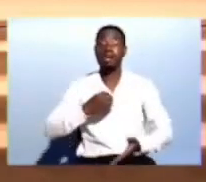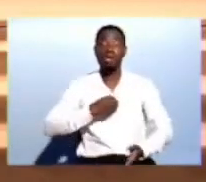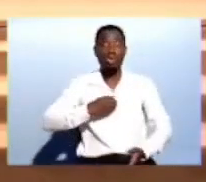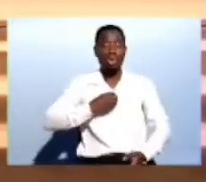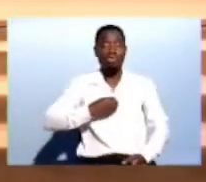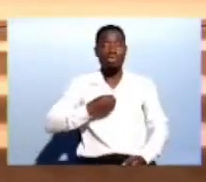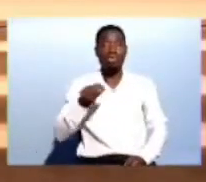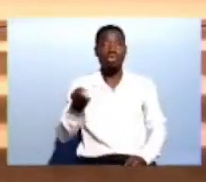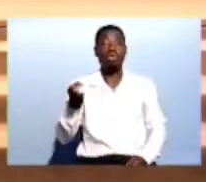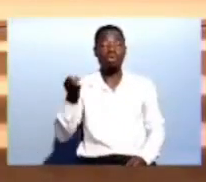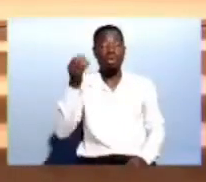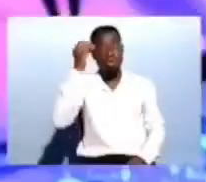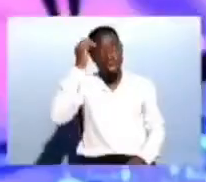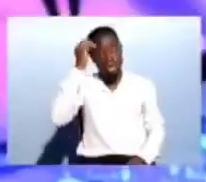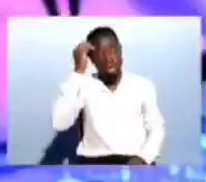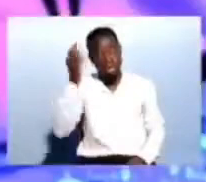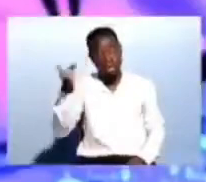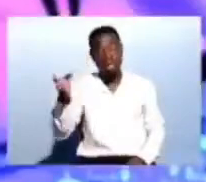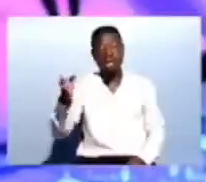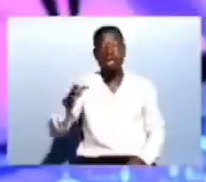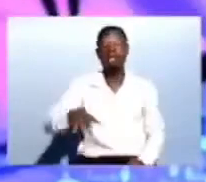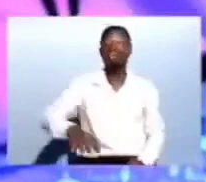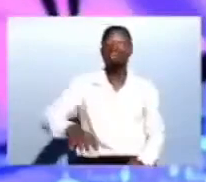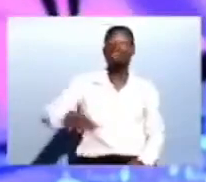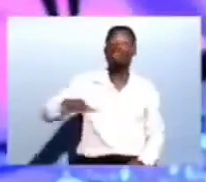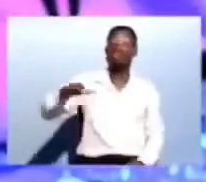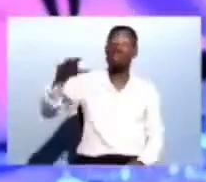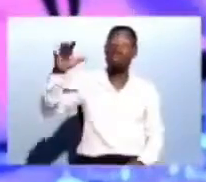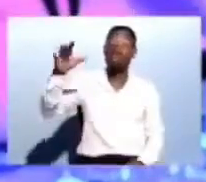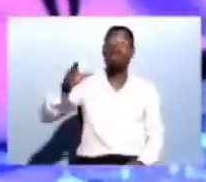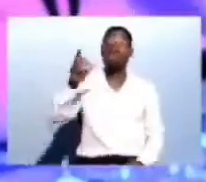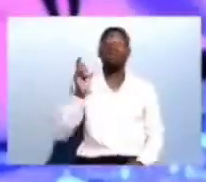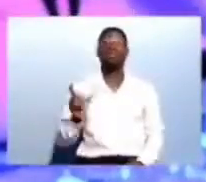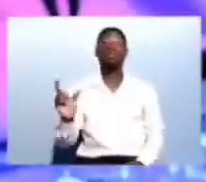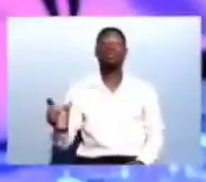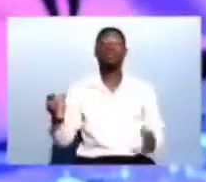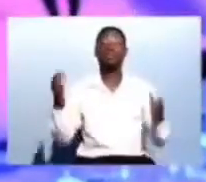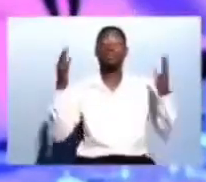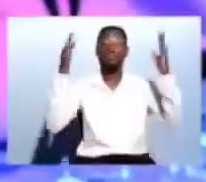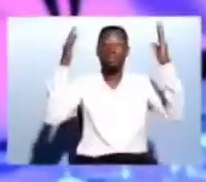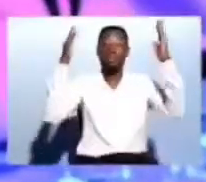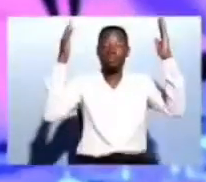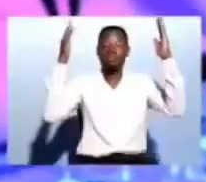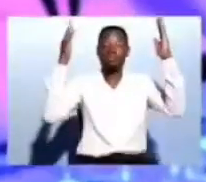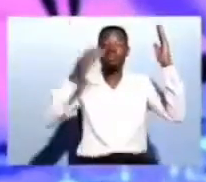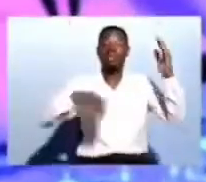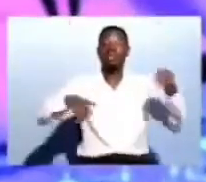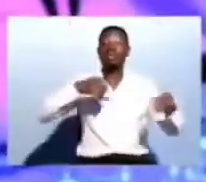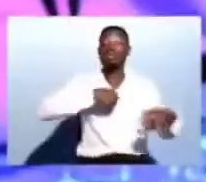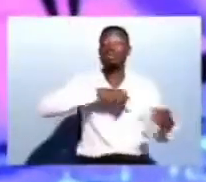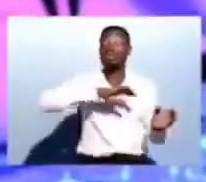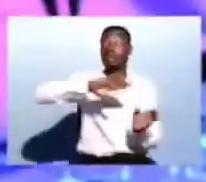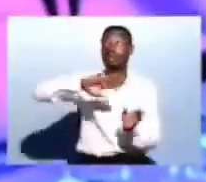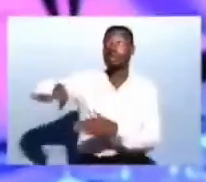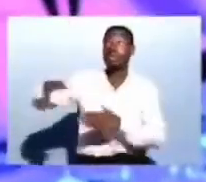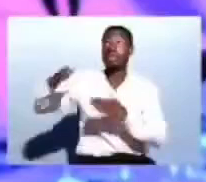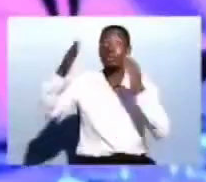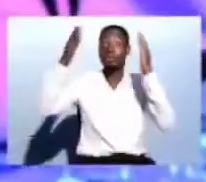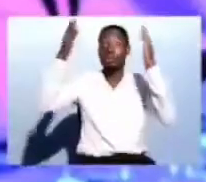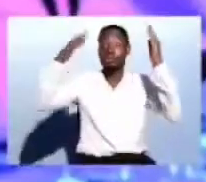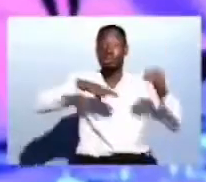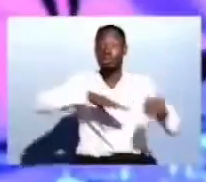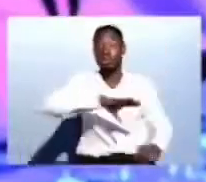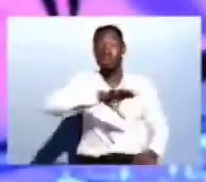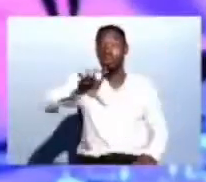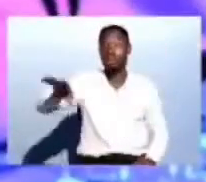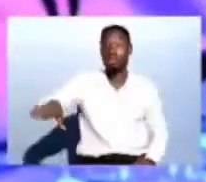ule ule wa kijinga. Hebu tukue. Tukue watu wa Mungu. Tumuachie Mungu yote. Tuishi